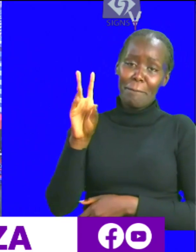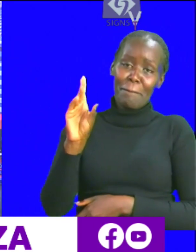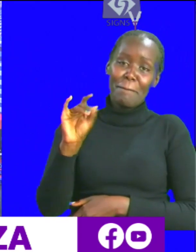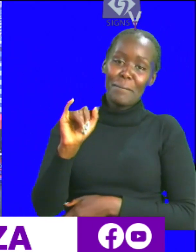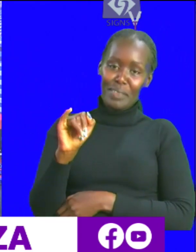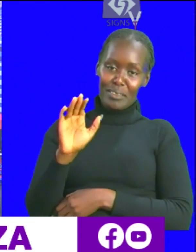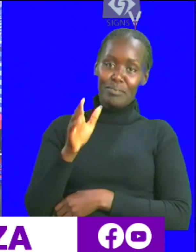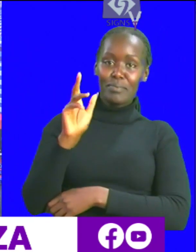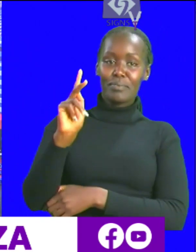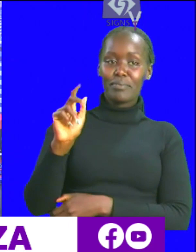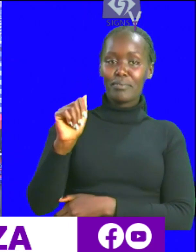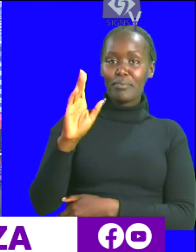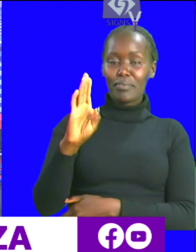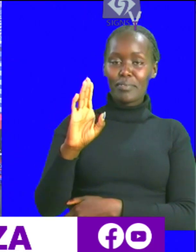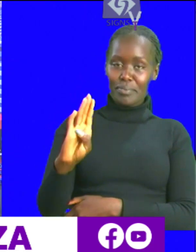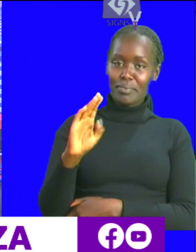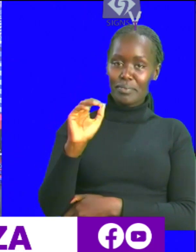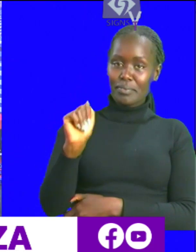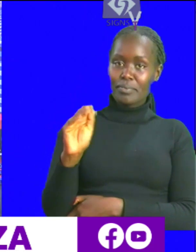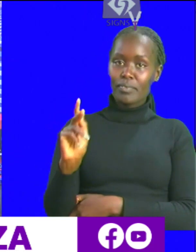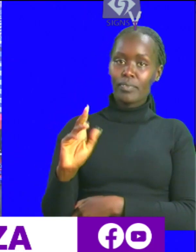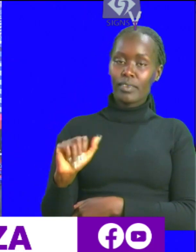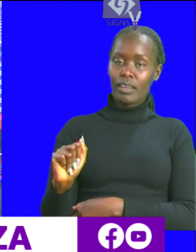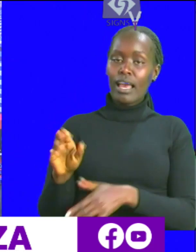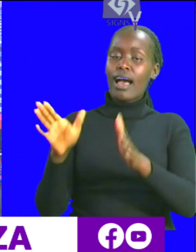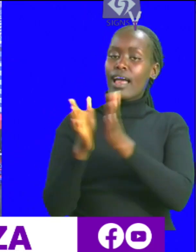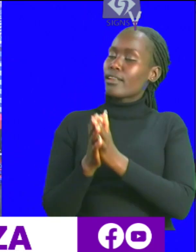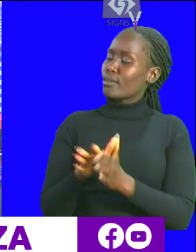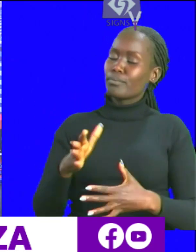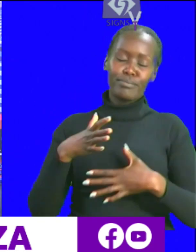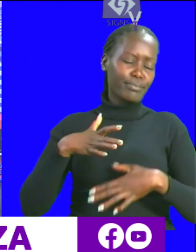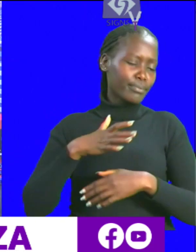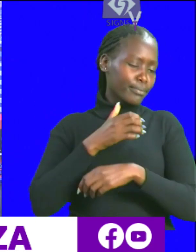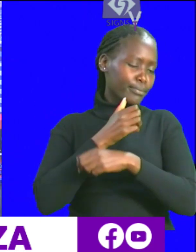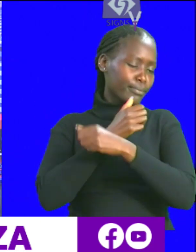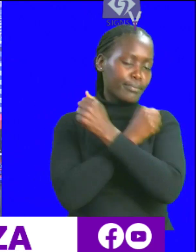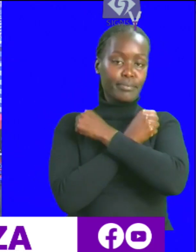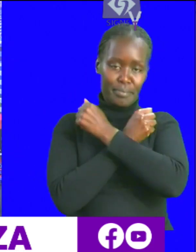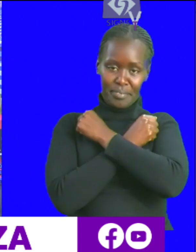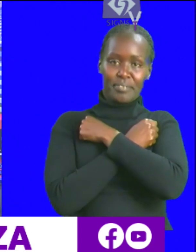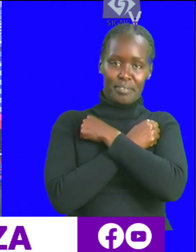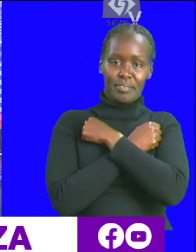yako kukuaje? Jason from Kawangware anasema Sunday school ilikuwa masaa ya kwenda kuona DJ Afro.